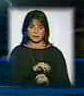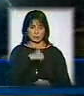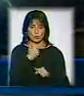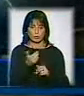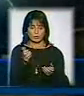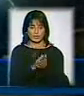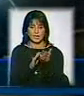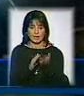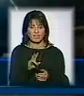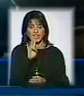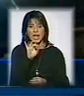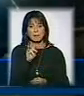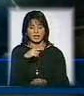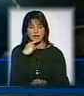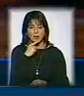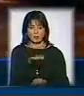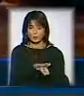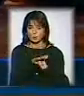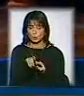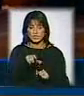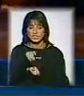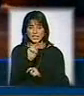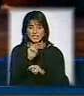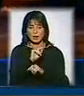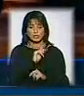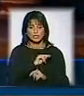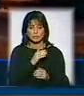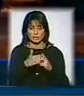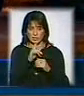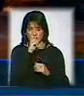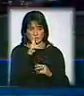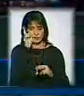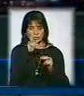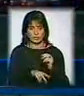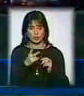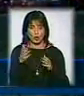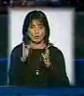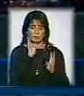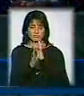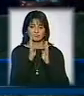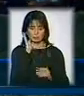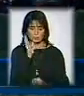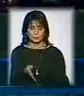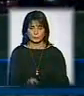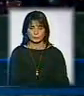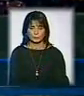უფროსი გაიხსნენ. დავით ნარმანიას განცხადებით სრულად გზის სარემონტო სამუშაოები დაახლოებით ერთ თვეში დასრულდება და ორმხრივი მიმოსვლაც